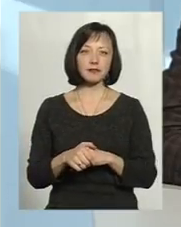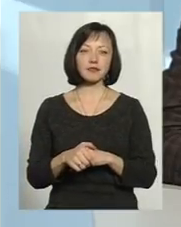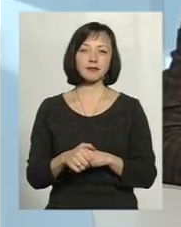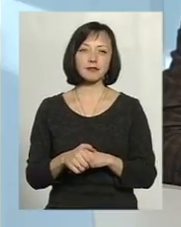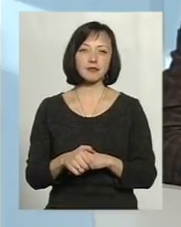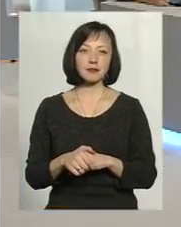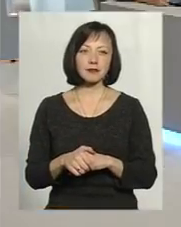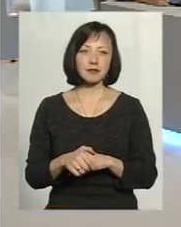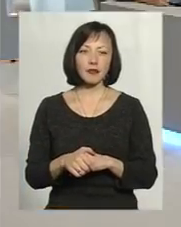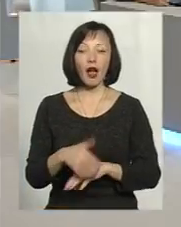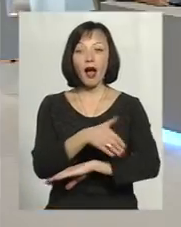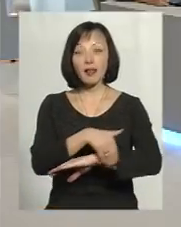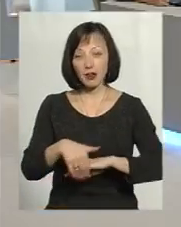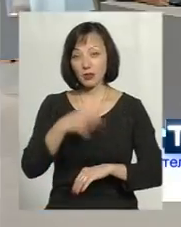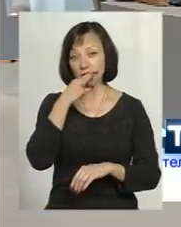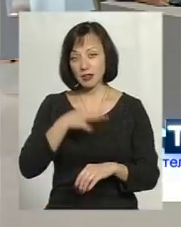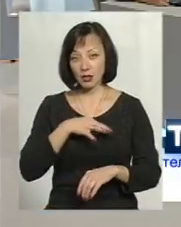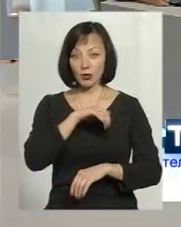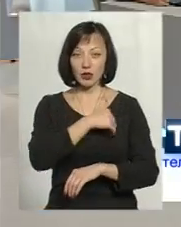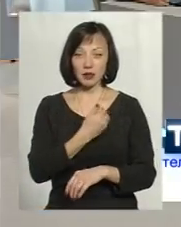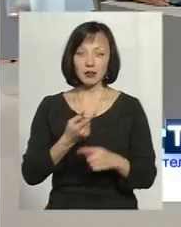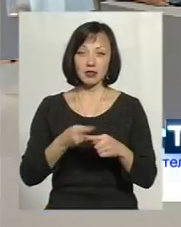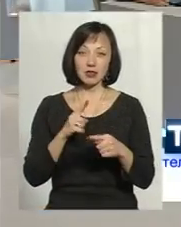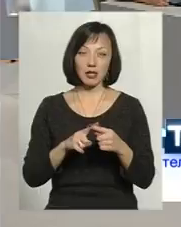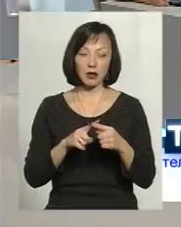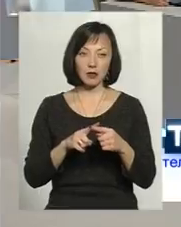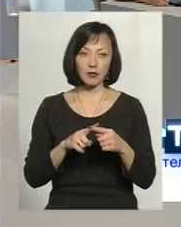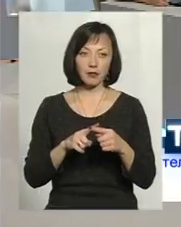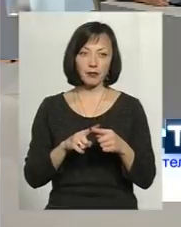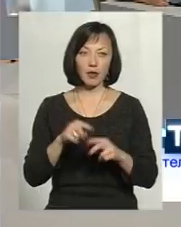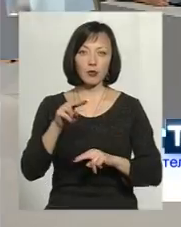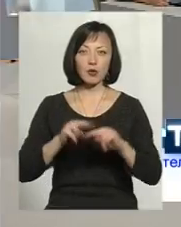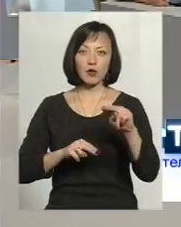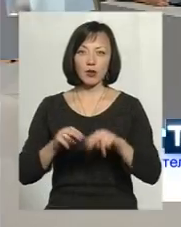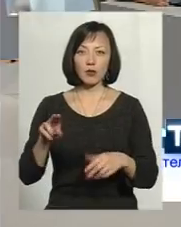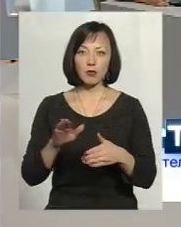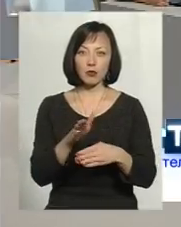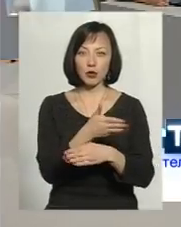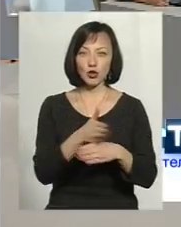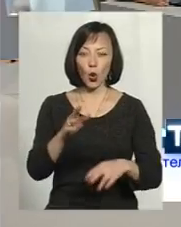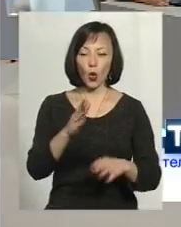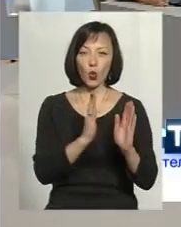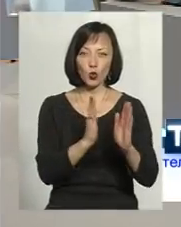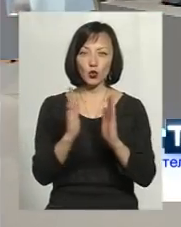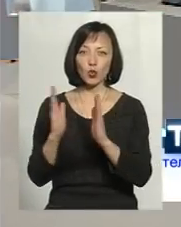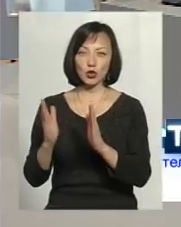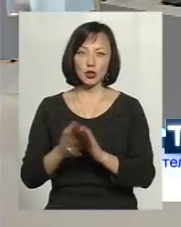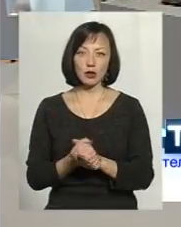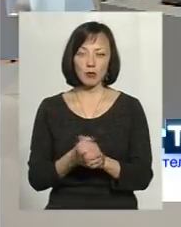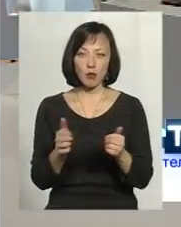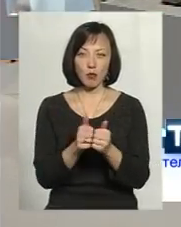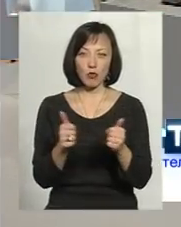Зірвався. Нам адресу, звичайно, хотілося б. Я так розумію, що це йде мова почути про будівництво між гуртожитками